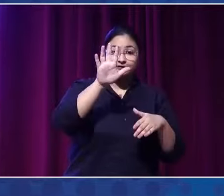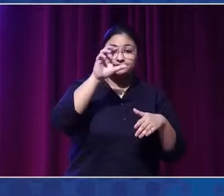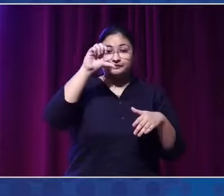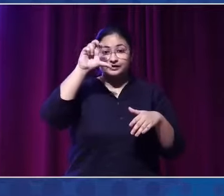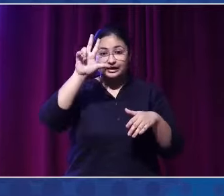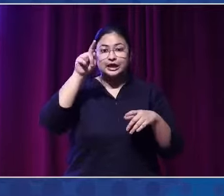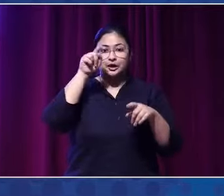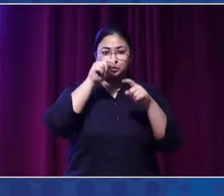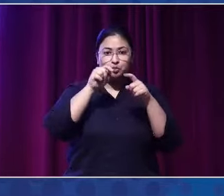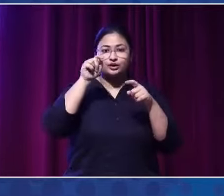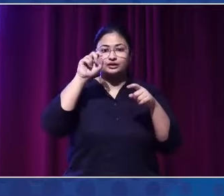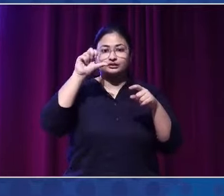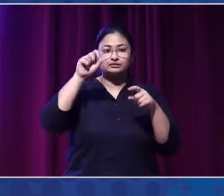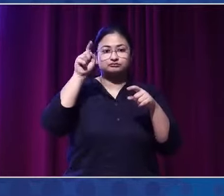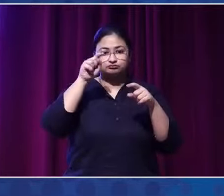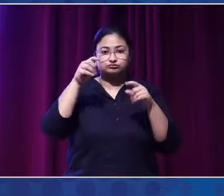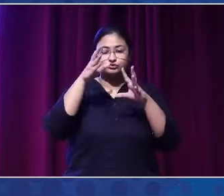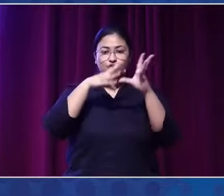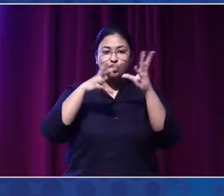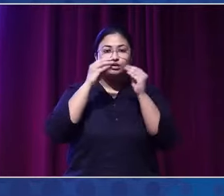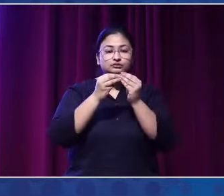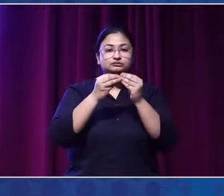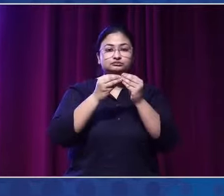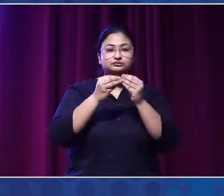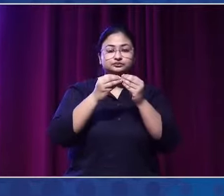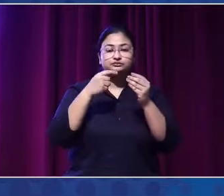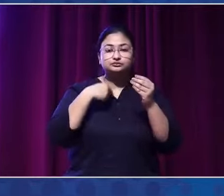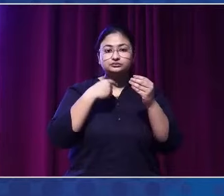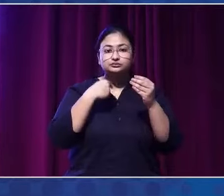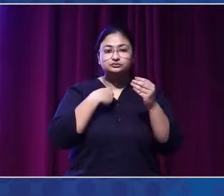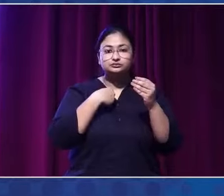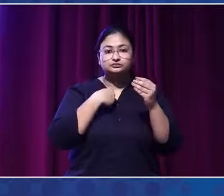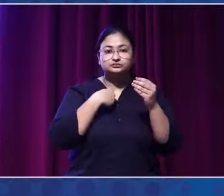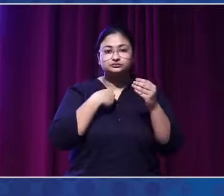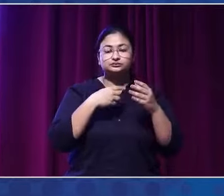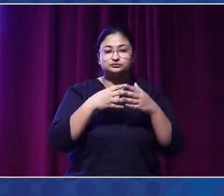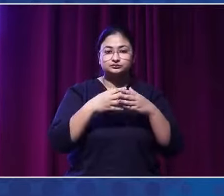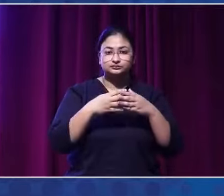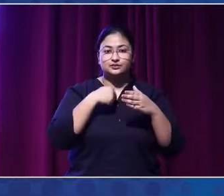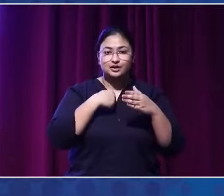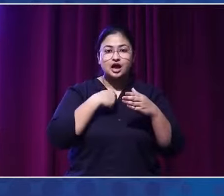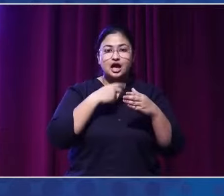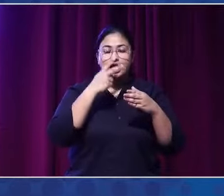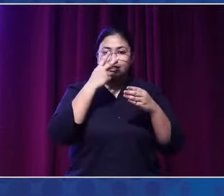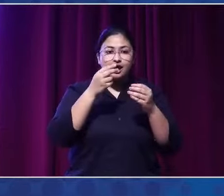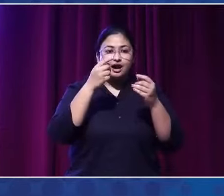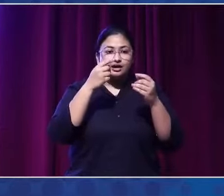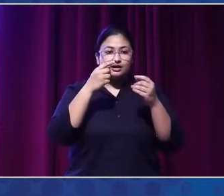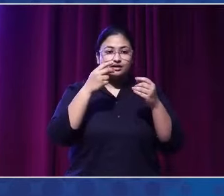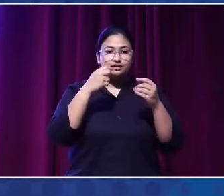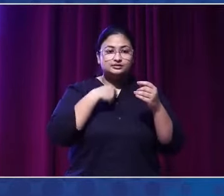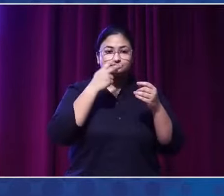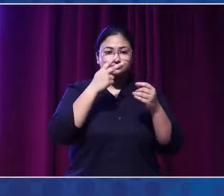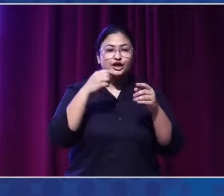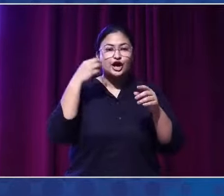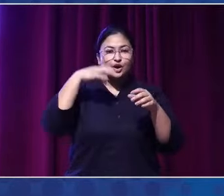58.58% ओवरऑल टर्नआउट, एंड इन वैली 51.5%। हमने जो आंखों में चमक है, जो भविष्य